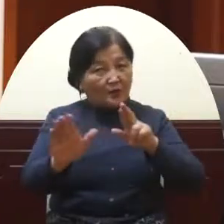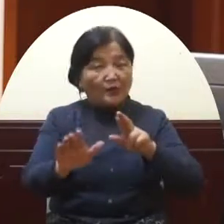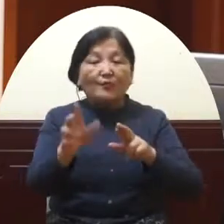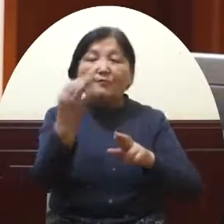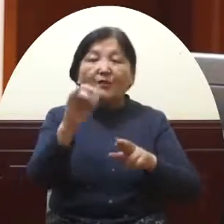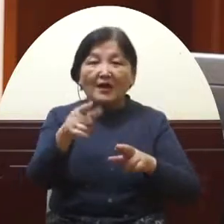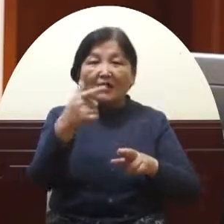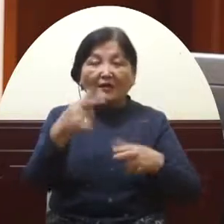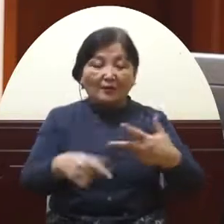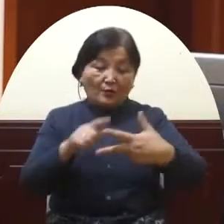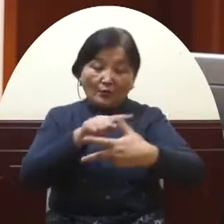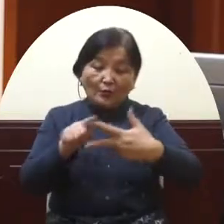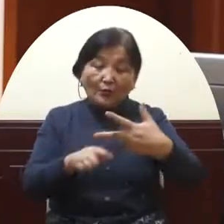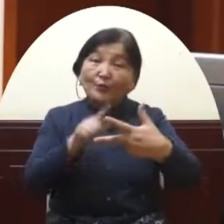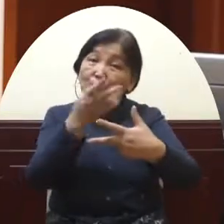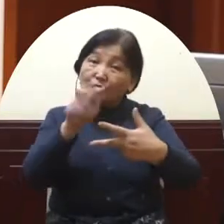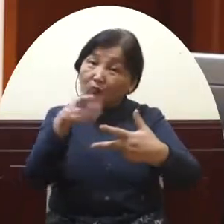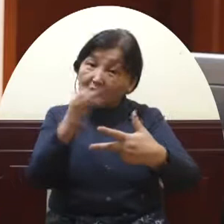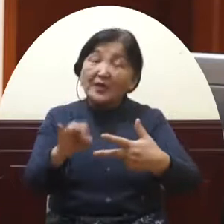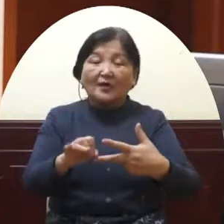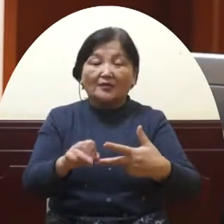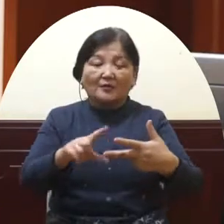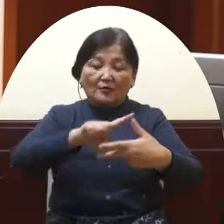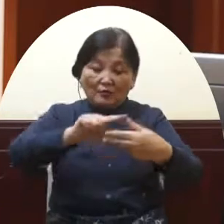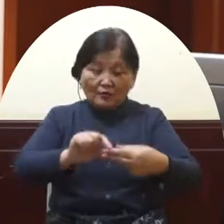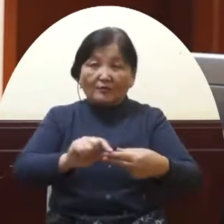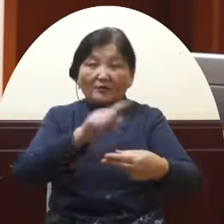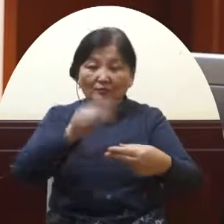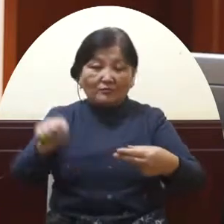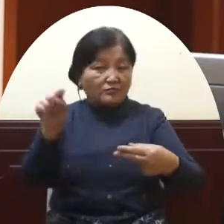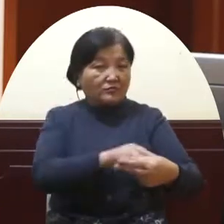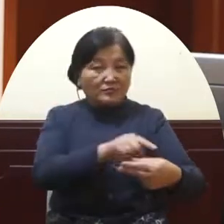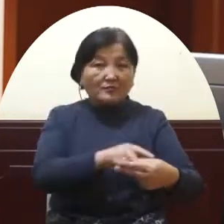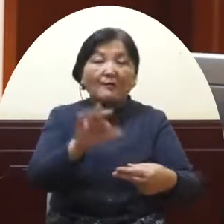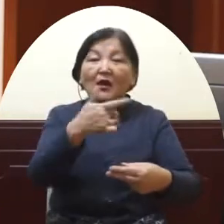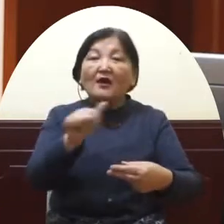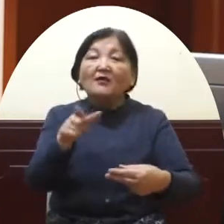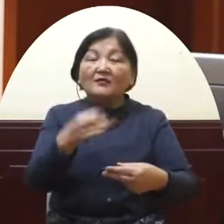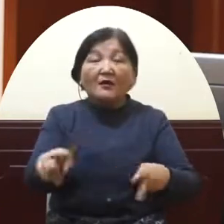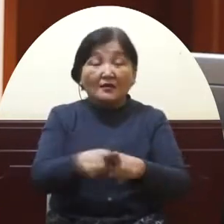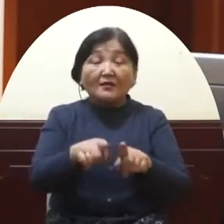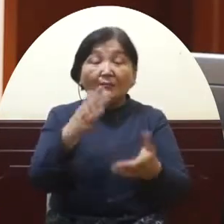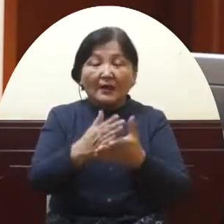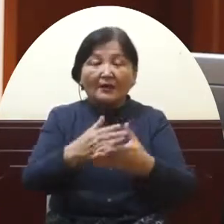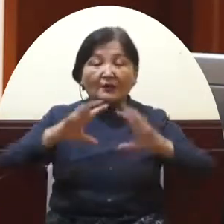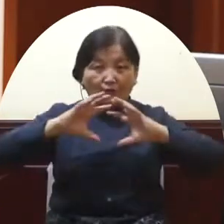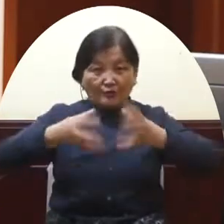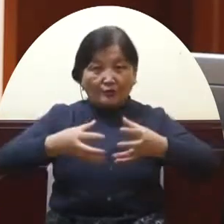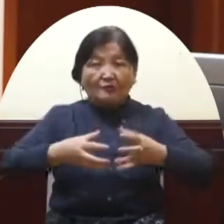зөрчилдөж эхэлж байгаа гэдгийг олон улсын зарим байгууллагууд, хүний эрхийн байгууллагууд бас шүүмжлэлтэй ханддаг. Ялангуяа би